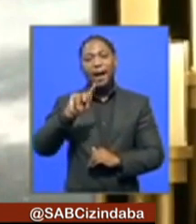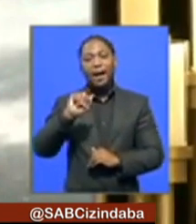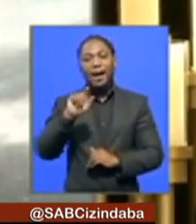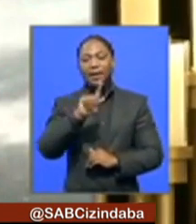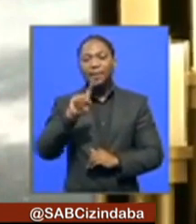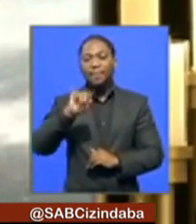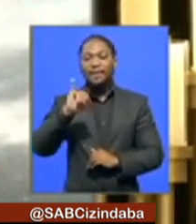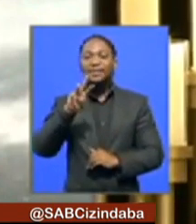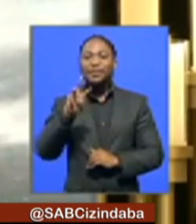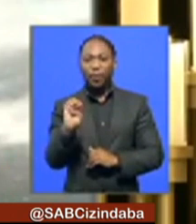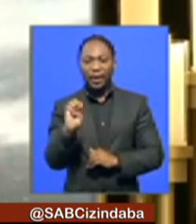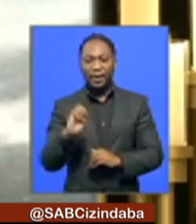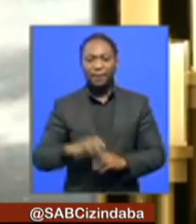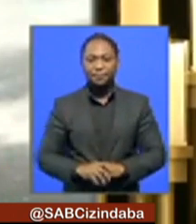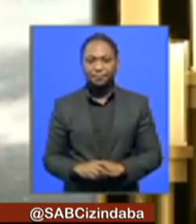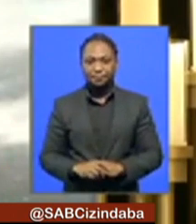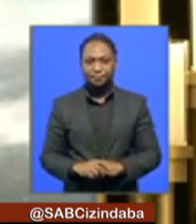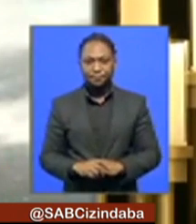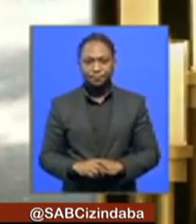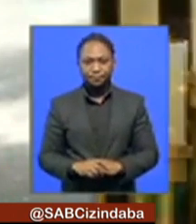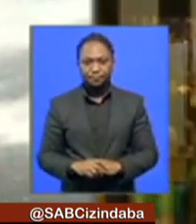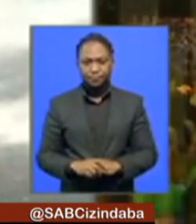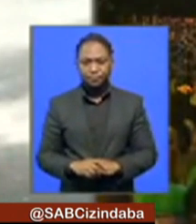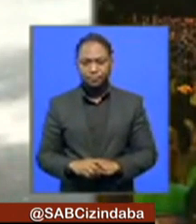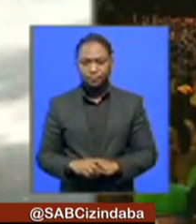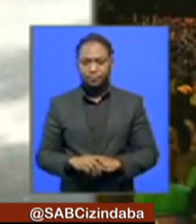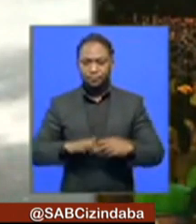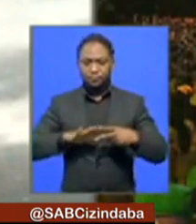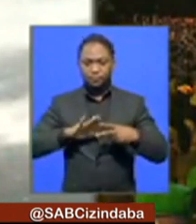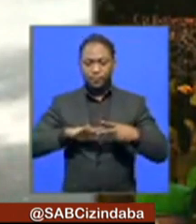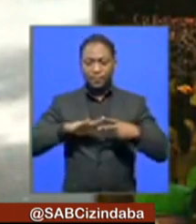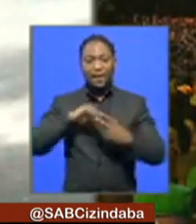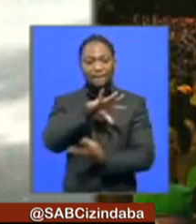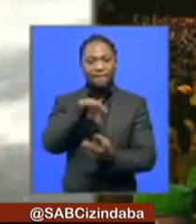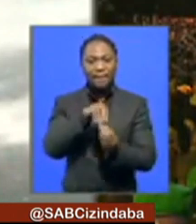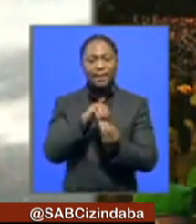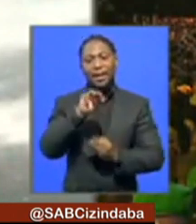Sibulela ninguCalvin Dlamini.